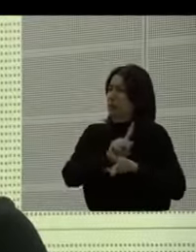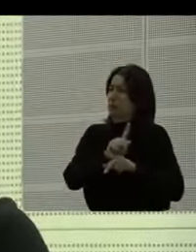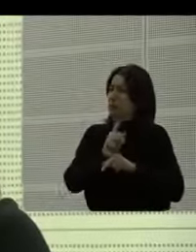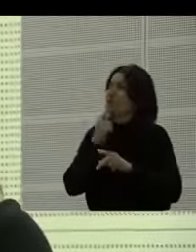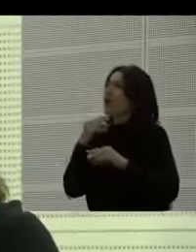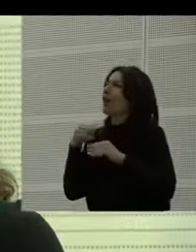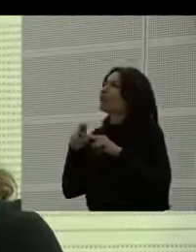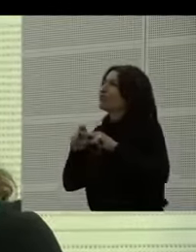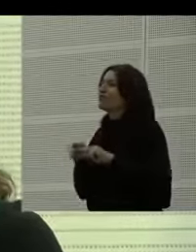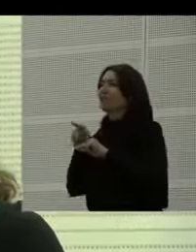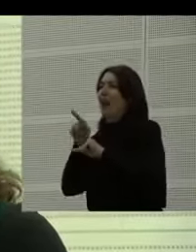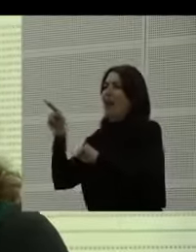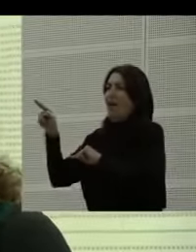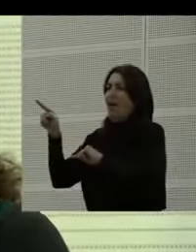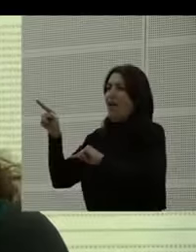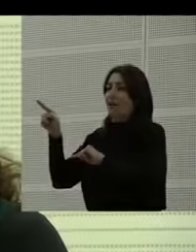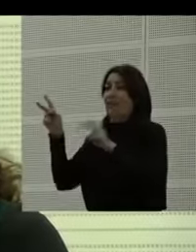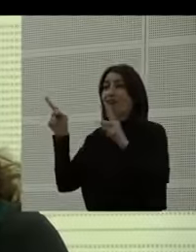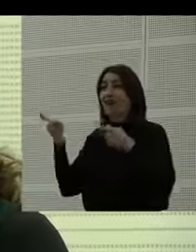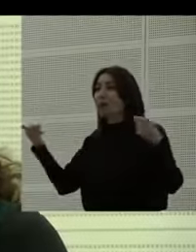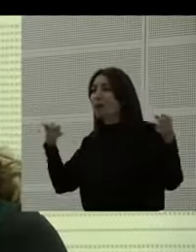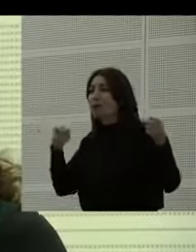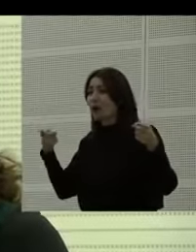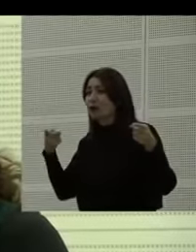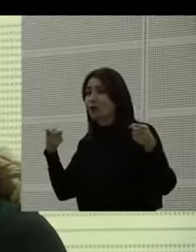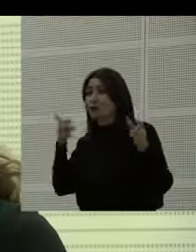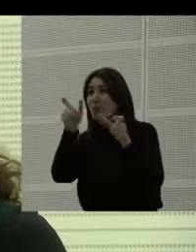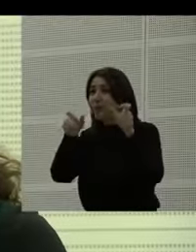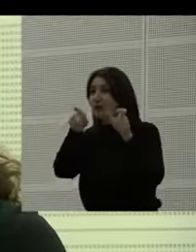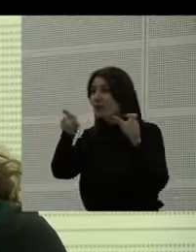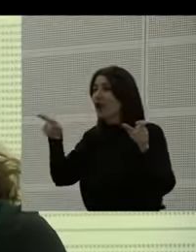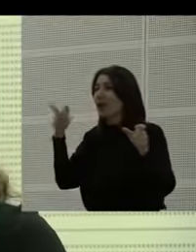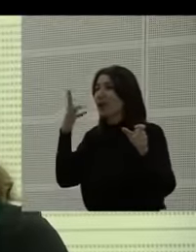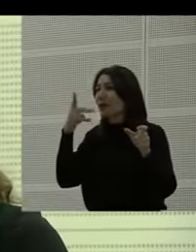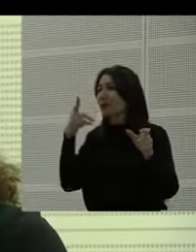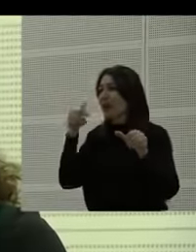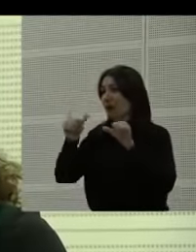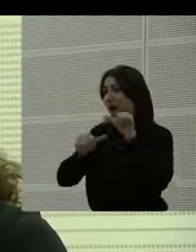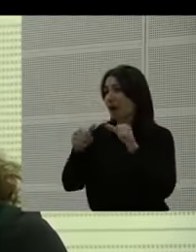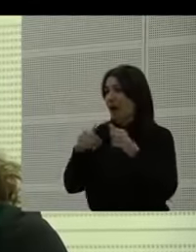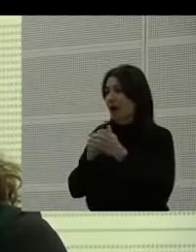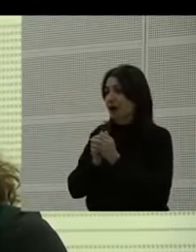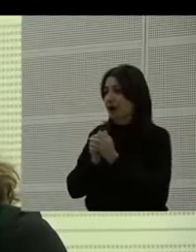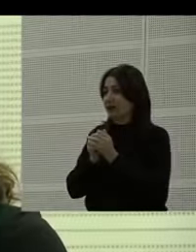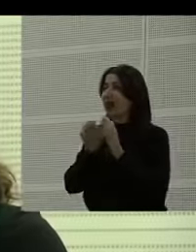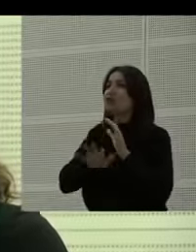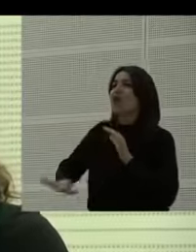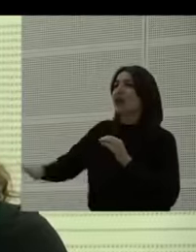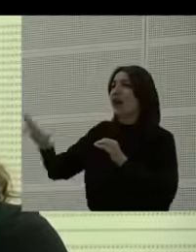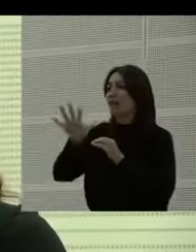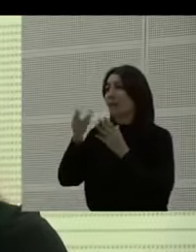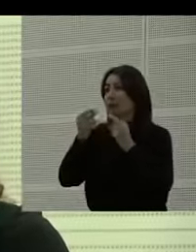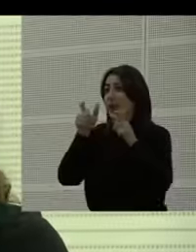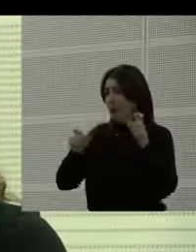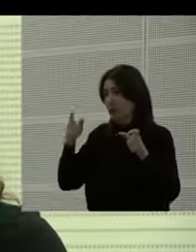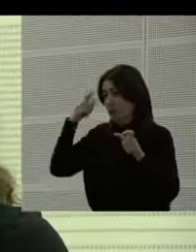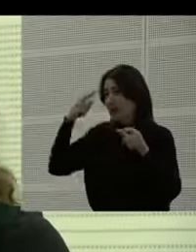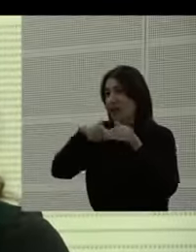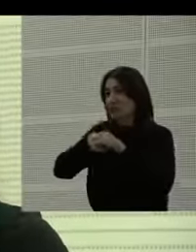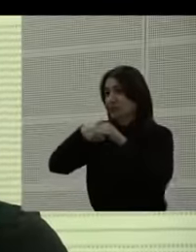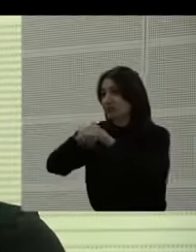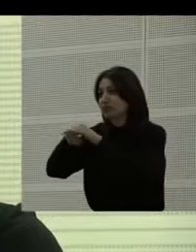Questo è un periodo in cui tanta gente vuole essere altrove, geograficamente. Quando ho